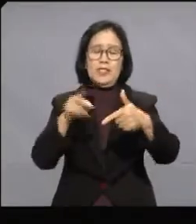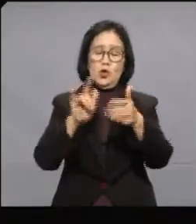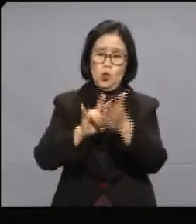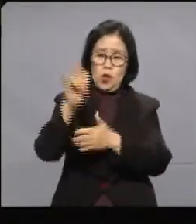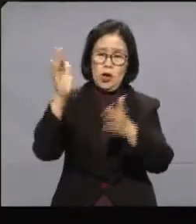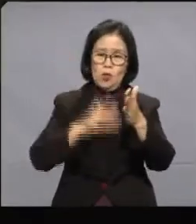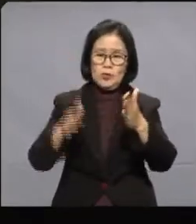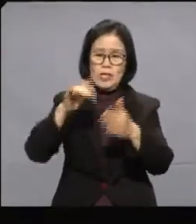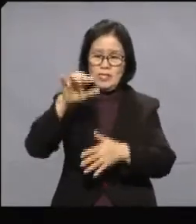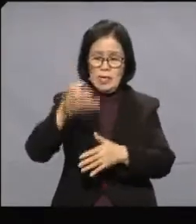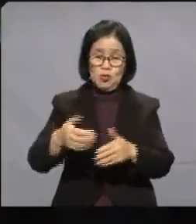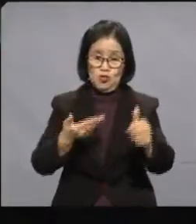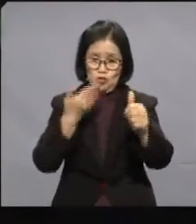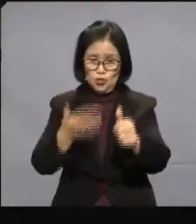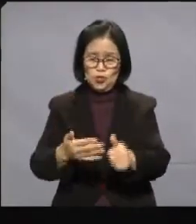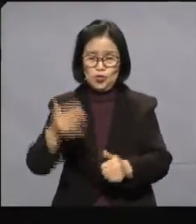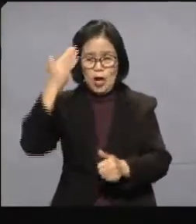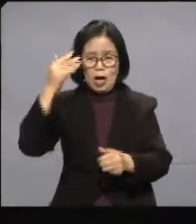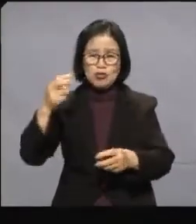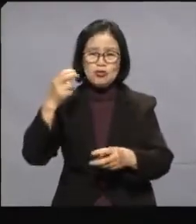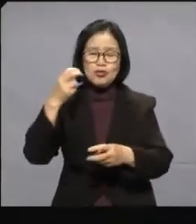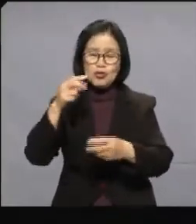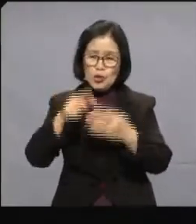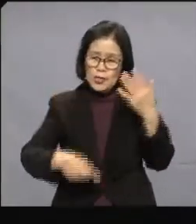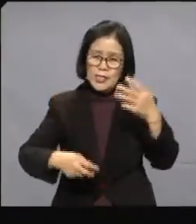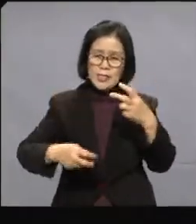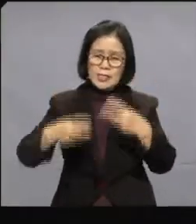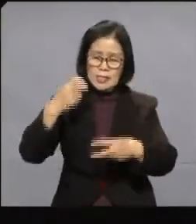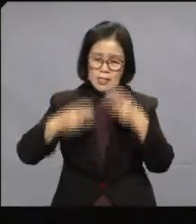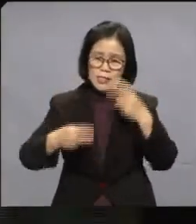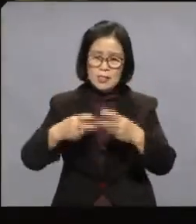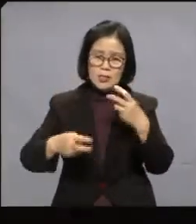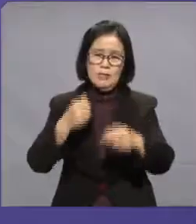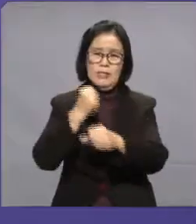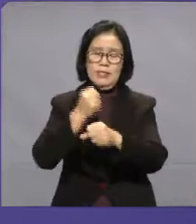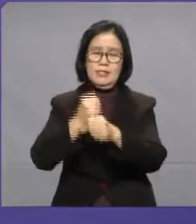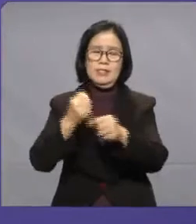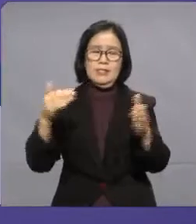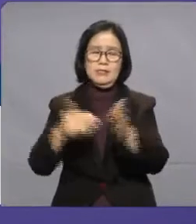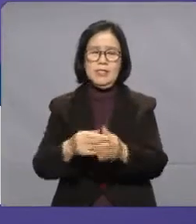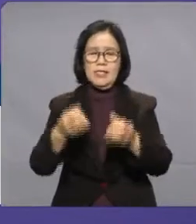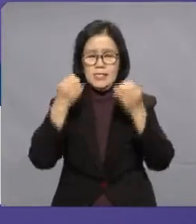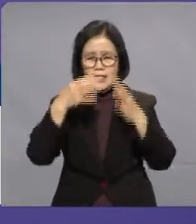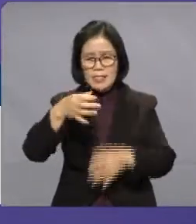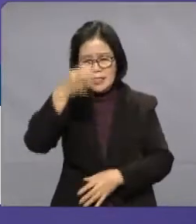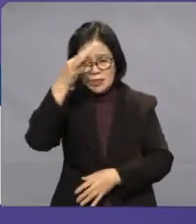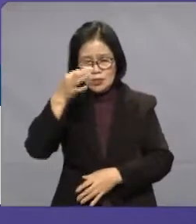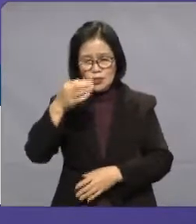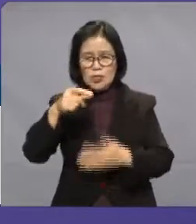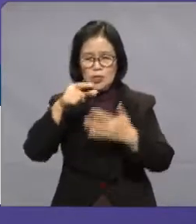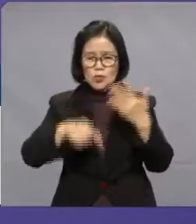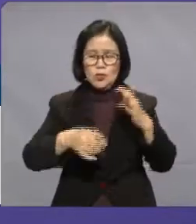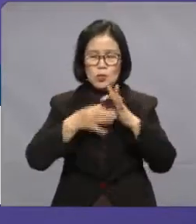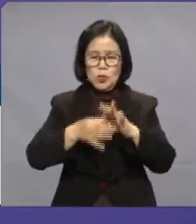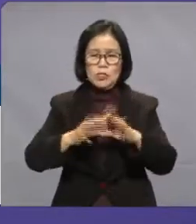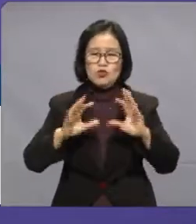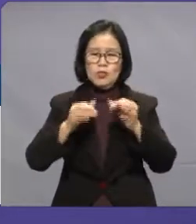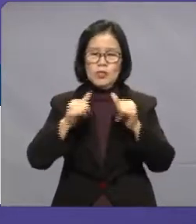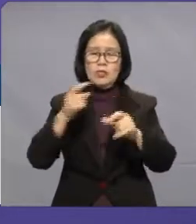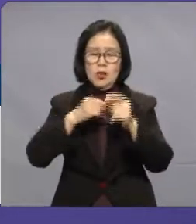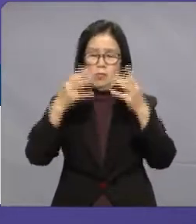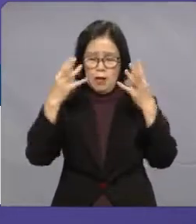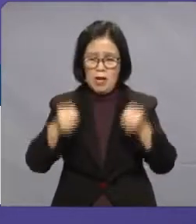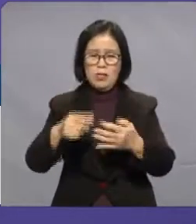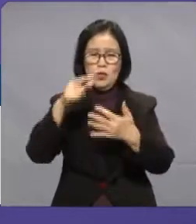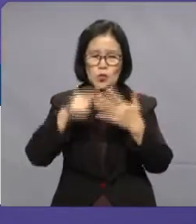인천공항공사가 장소를 제공하고 한국콘텐츠진흥원이 공간을 채웠습니다. 신기술 영화 콘텐츠를 통해서 우리 국민들이 더 많은